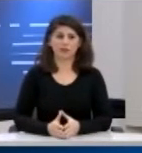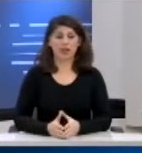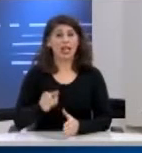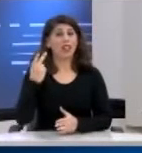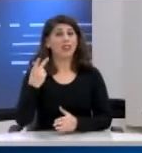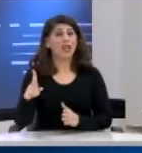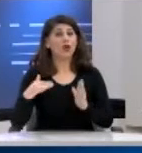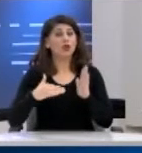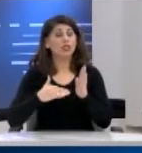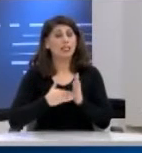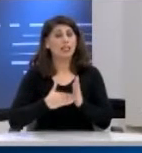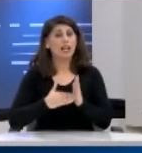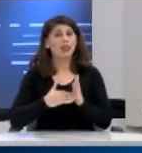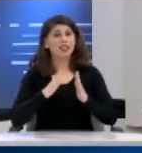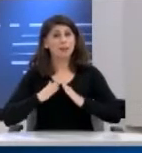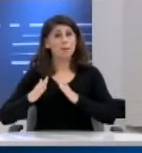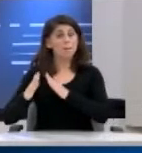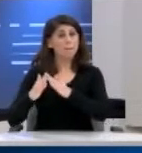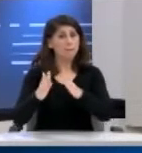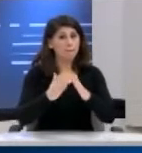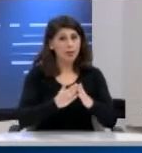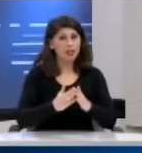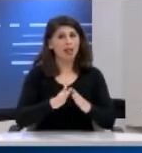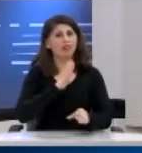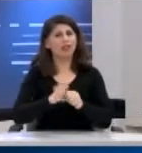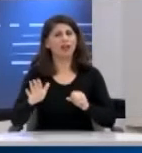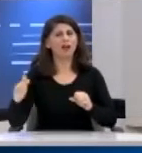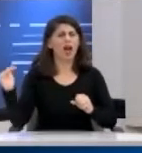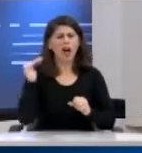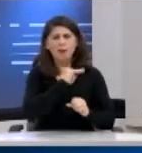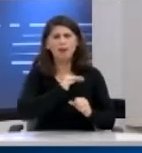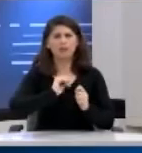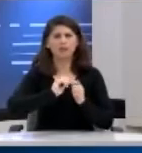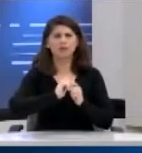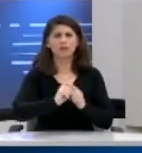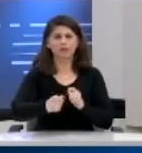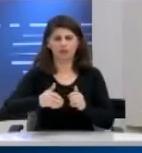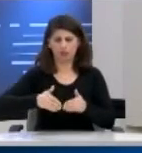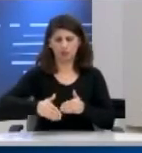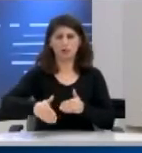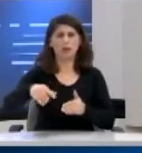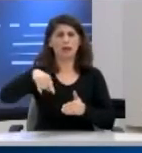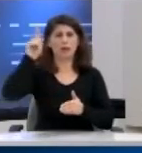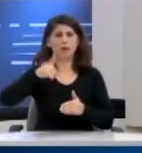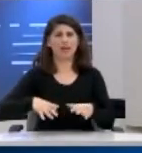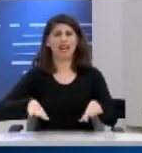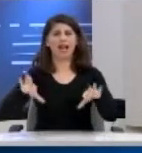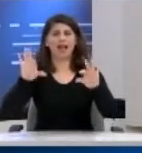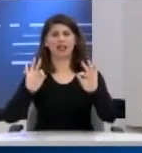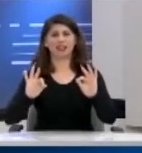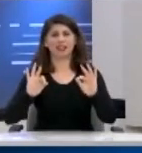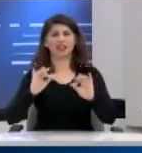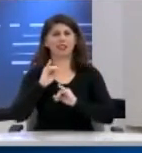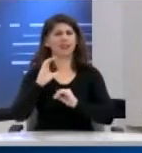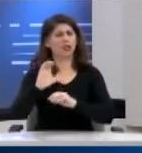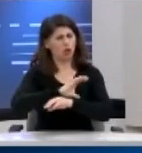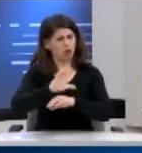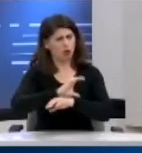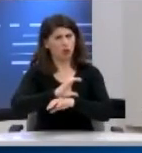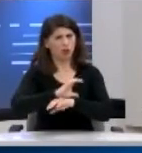200.000 νοικοκυριά θα καλυφθούν άμεσα. Τις επόμενες μέρες ξεκινάει η πλατφόρμα και θα δούμε και τα αποτελέσματα